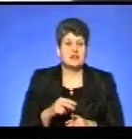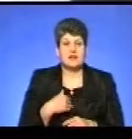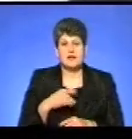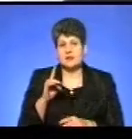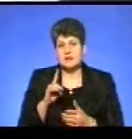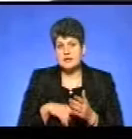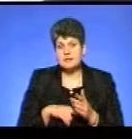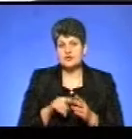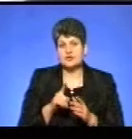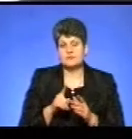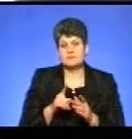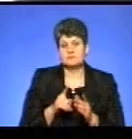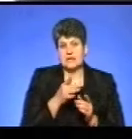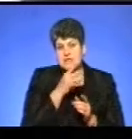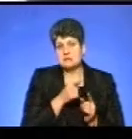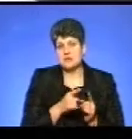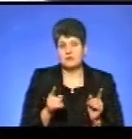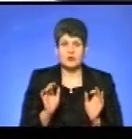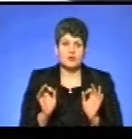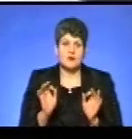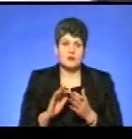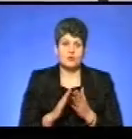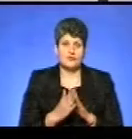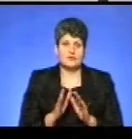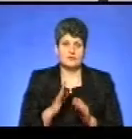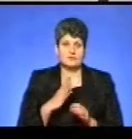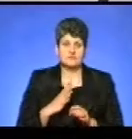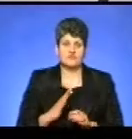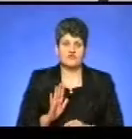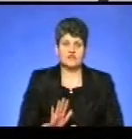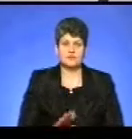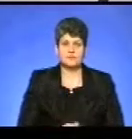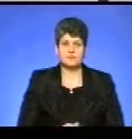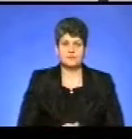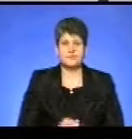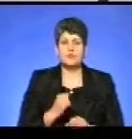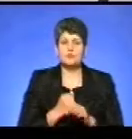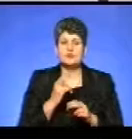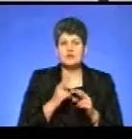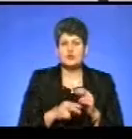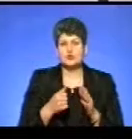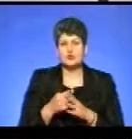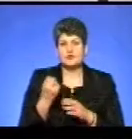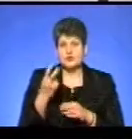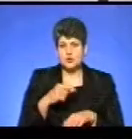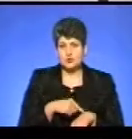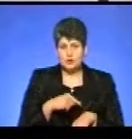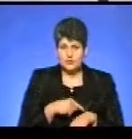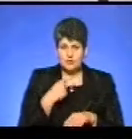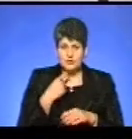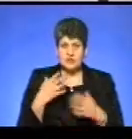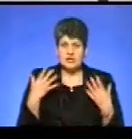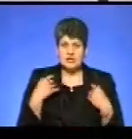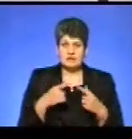певний період до нормальних погодних умов він вистоїть. Роботи завершили до 12-ї години, каже начальник